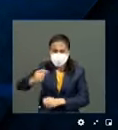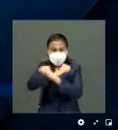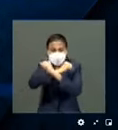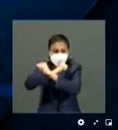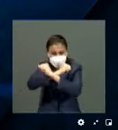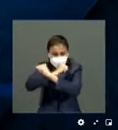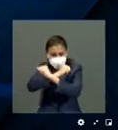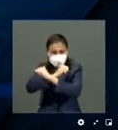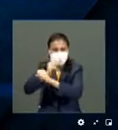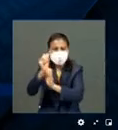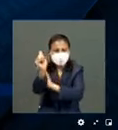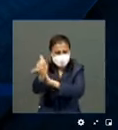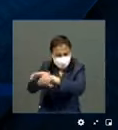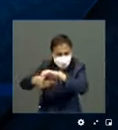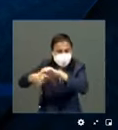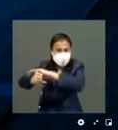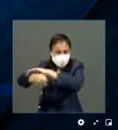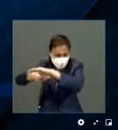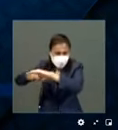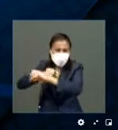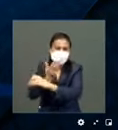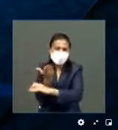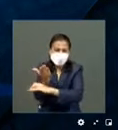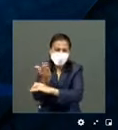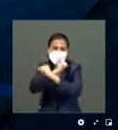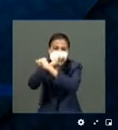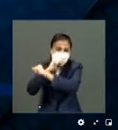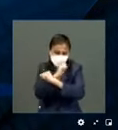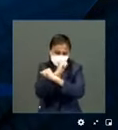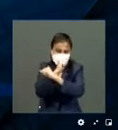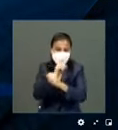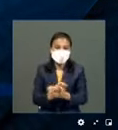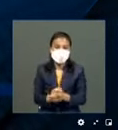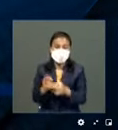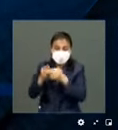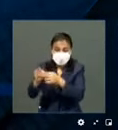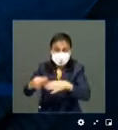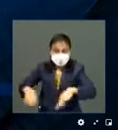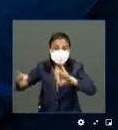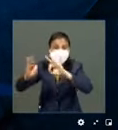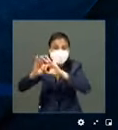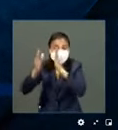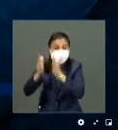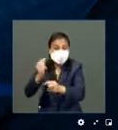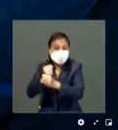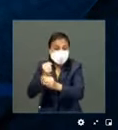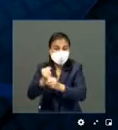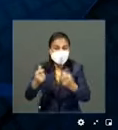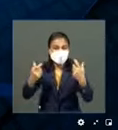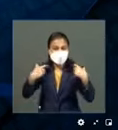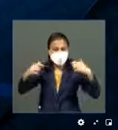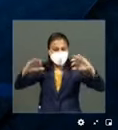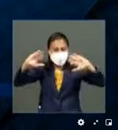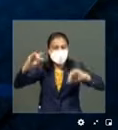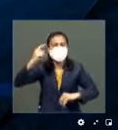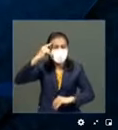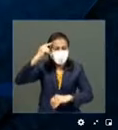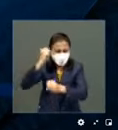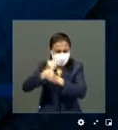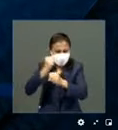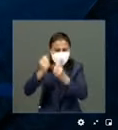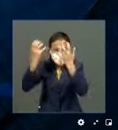ลักลอบเข้าประเทศผ่านชายแดนนะคะโดยเน้นการทำงานของเจ้าหน้าที่รัฐทราบว่าท่านทำงานอย่างหนักอยู่แล้วนะค